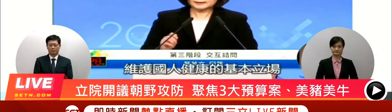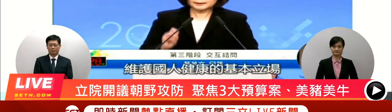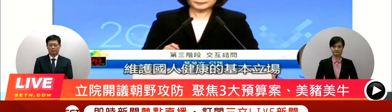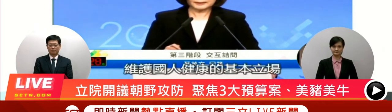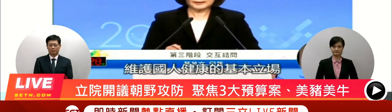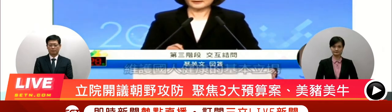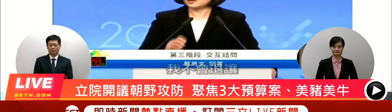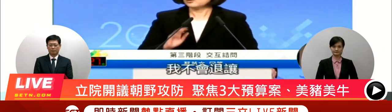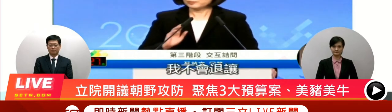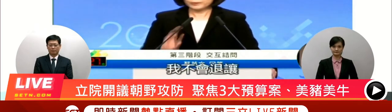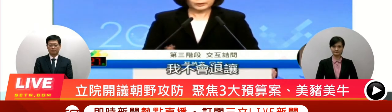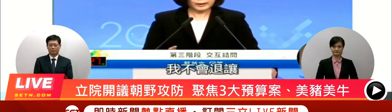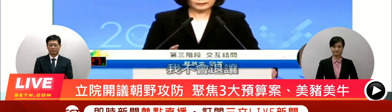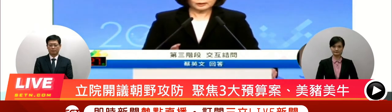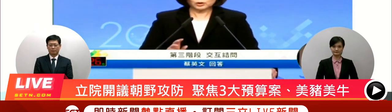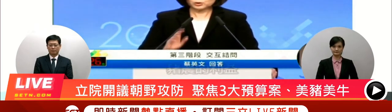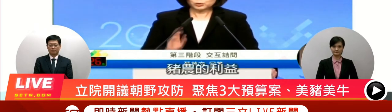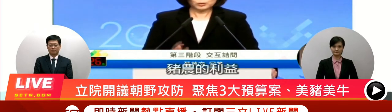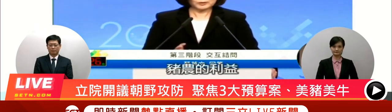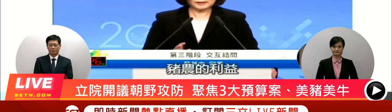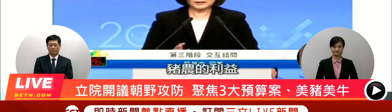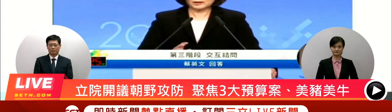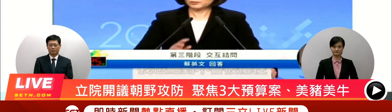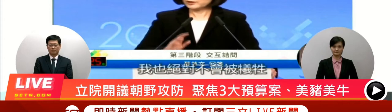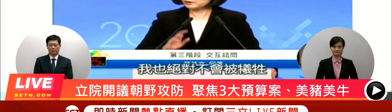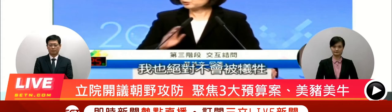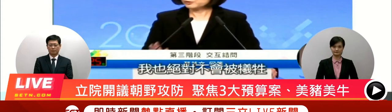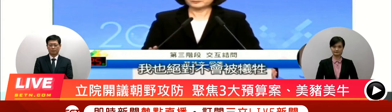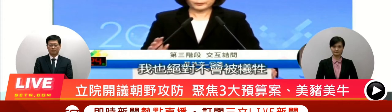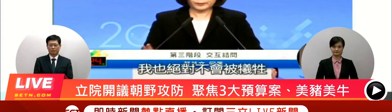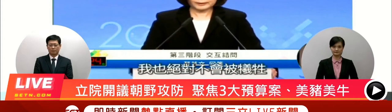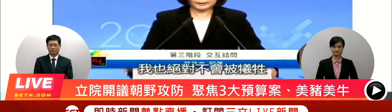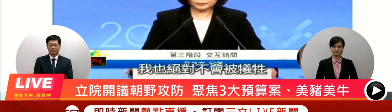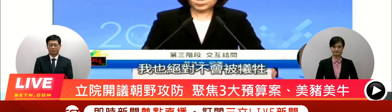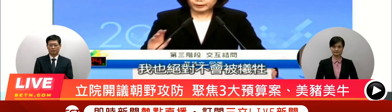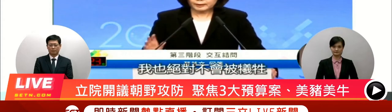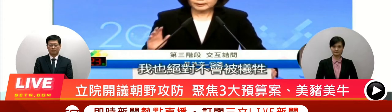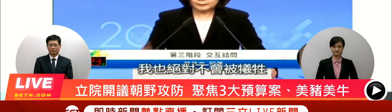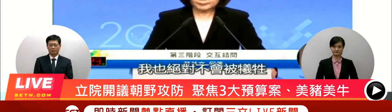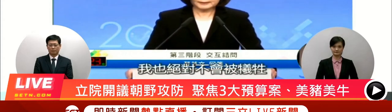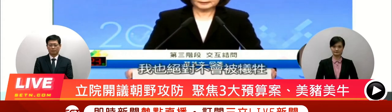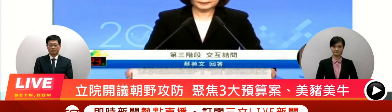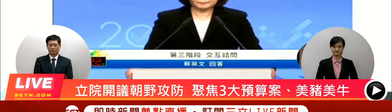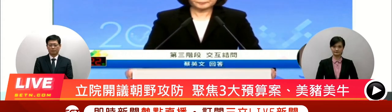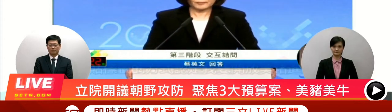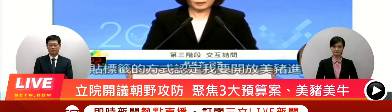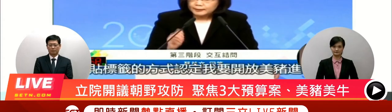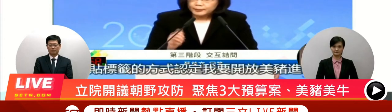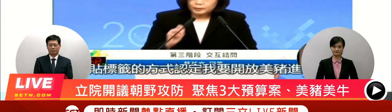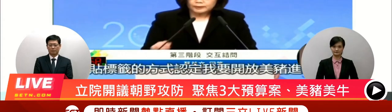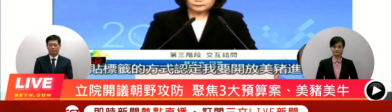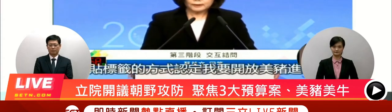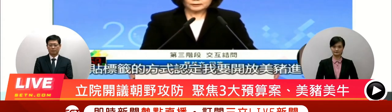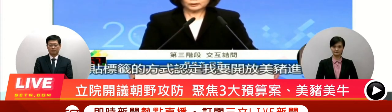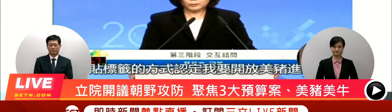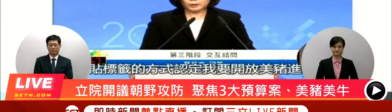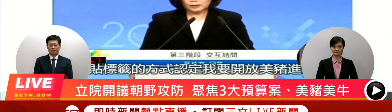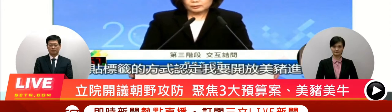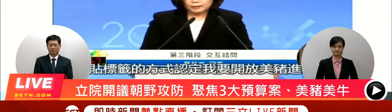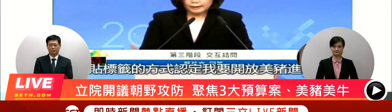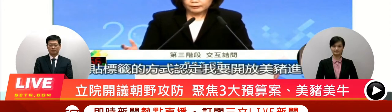基本立场，我不会退让。猪农的利益，我也绝对不会被牺牲。贴标签的方式认定